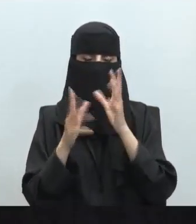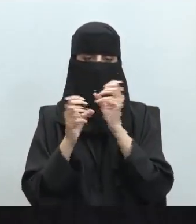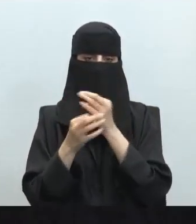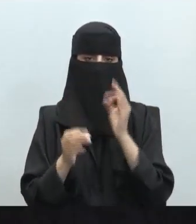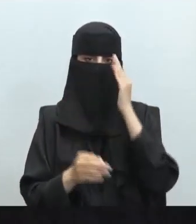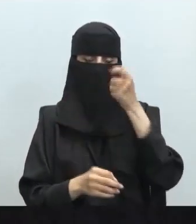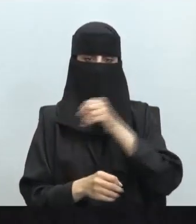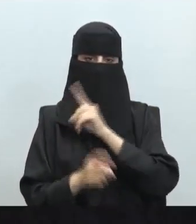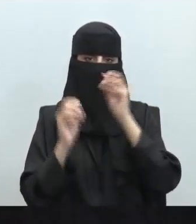الا انت استغفرك واتوب اليك